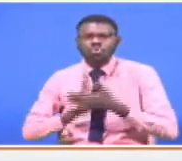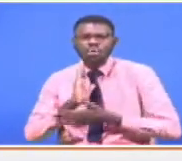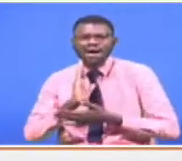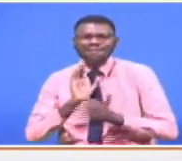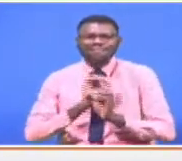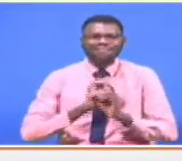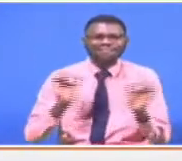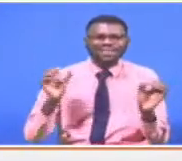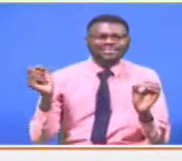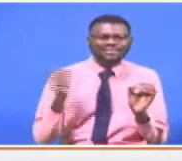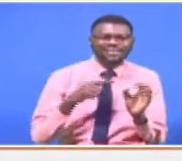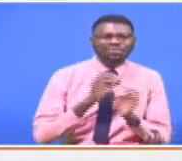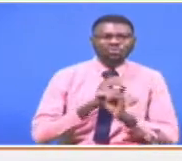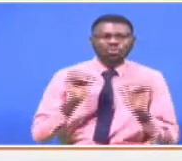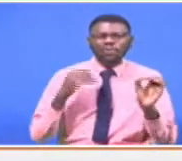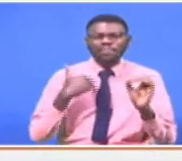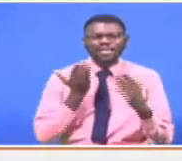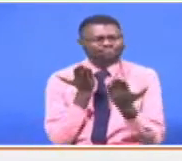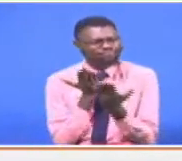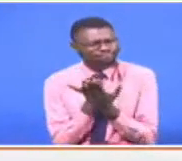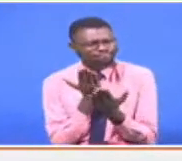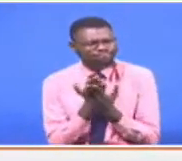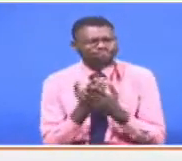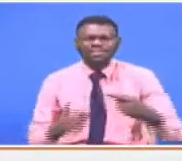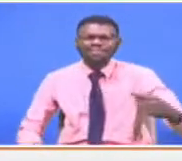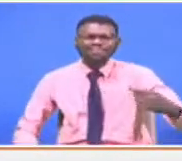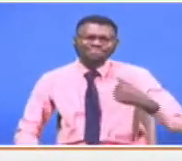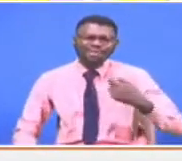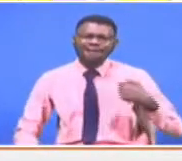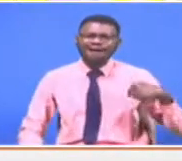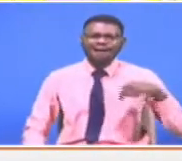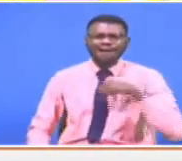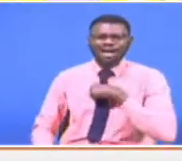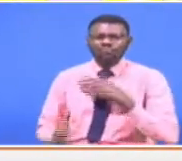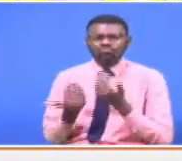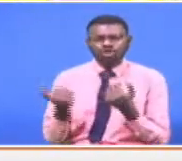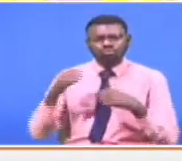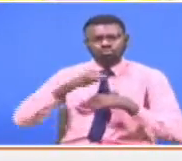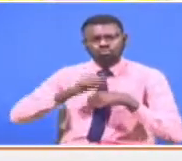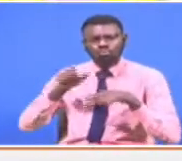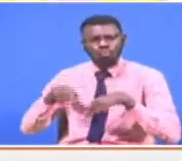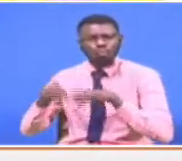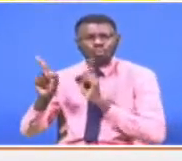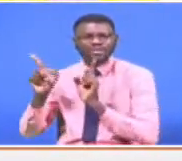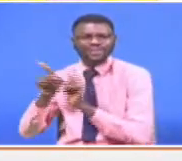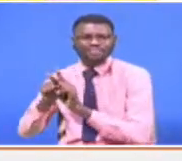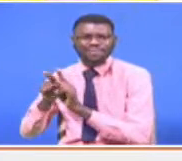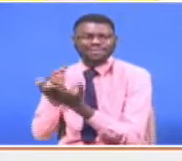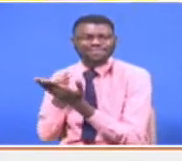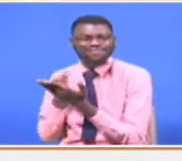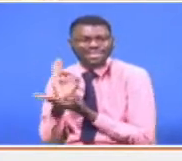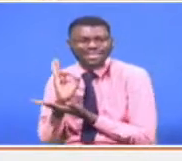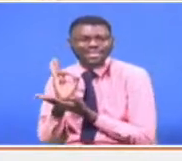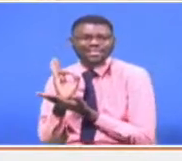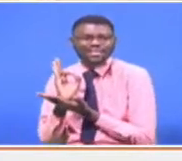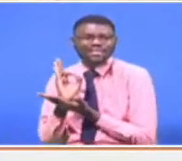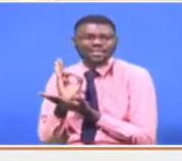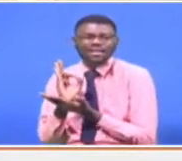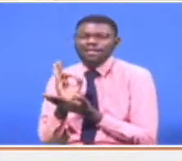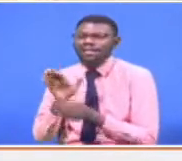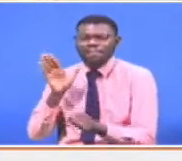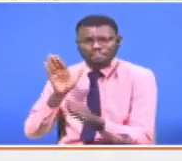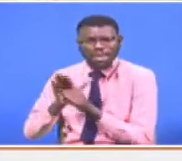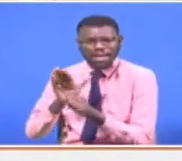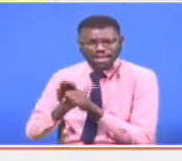hakuna mshahara. Ninaomba tu mtulipe, tulipie watoto fees. Most of the wards are under lock and key, but for the few that